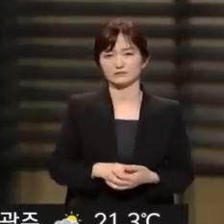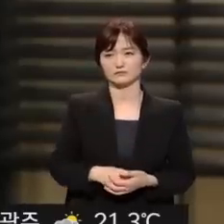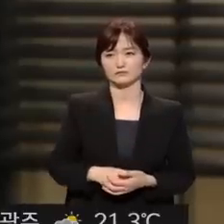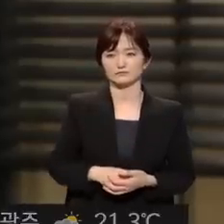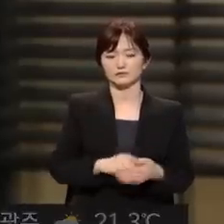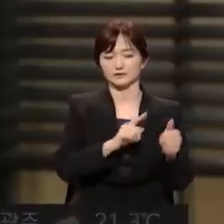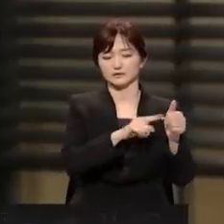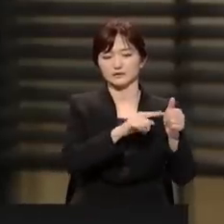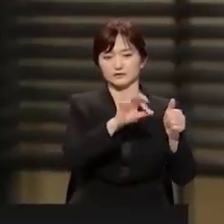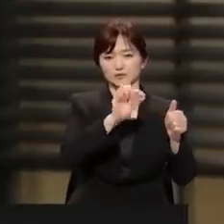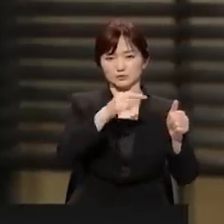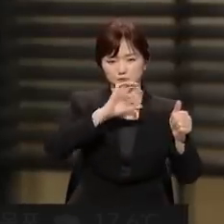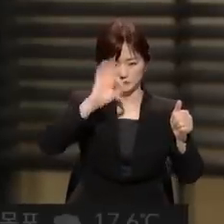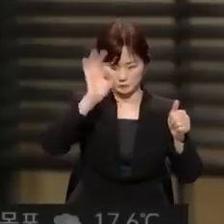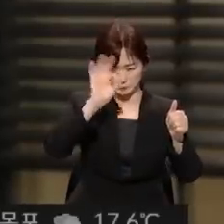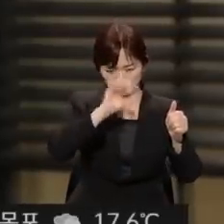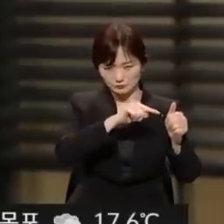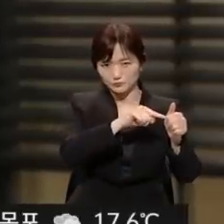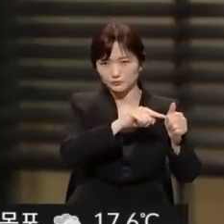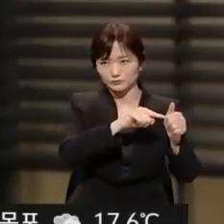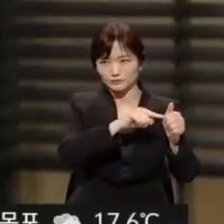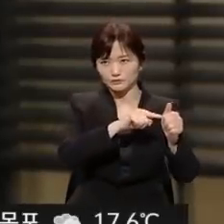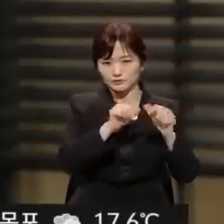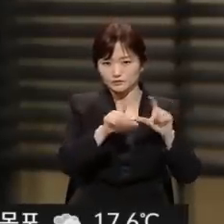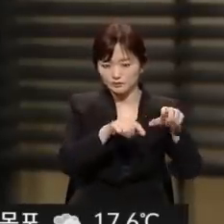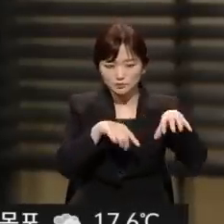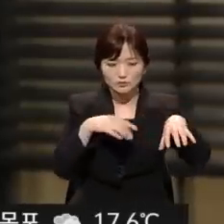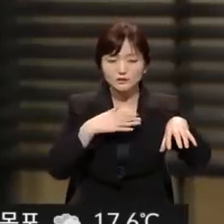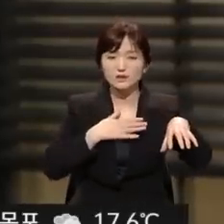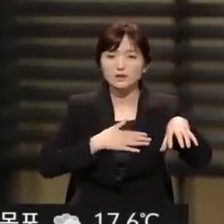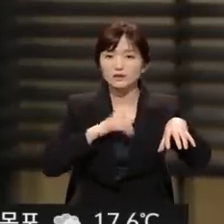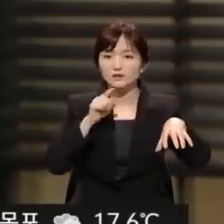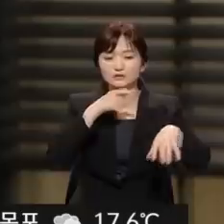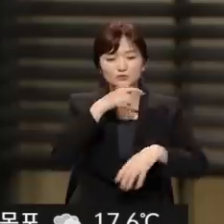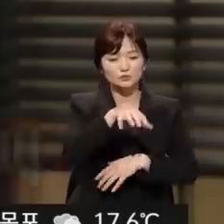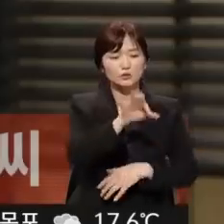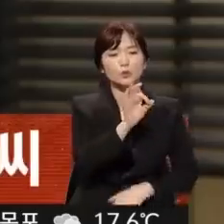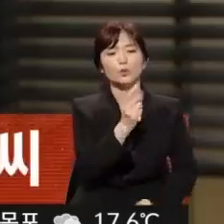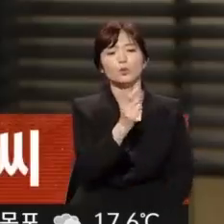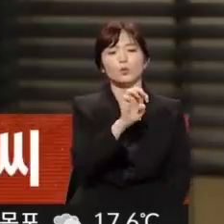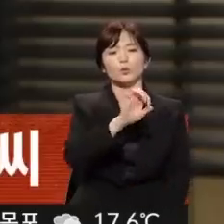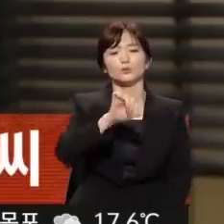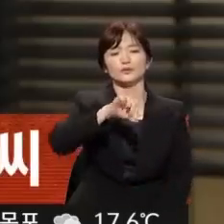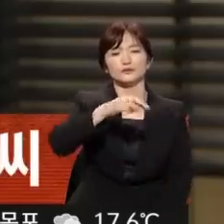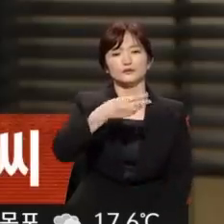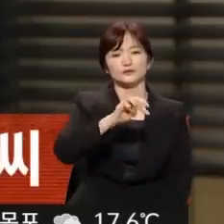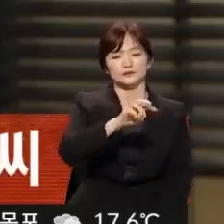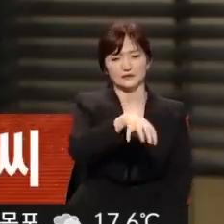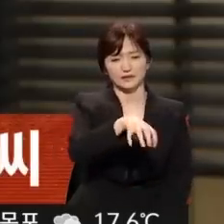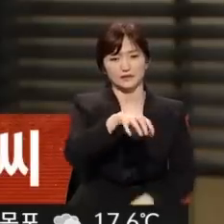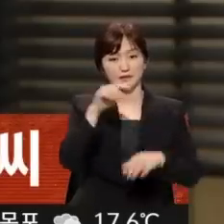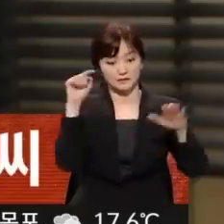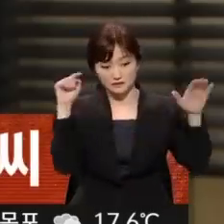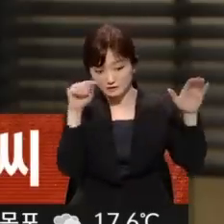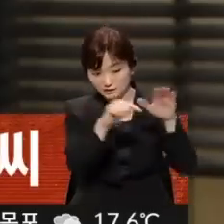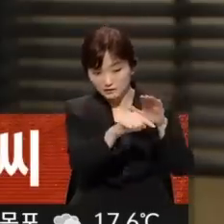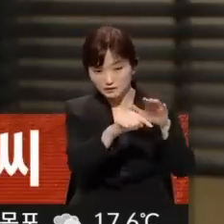박 씨의 남성을 추정을 했고요. 이 남성의 주거지를 알아봤더니 수원에 있는 한 오피스텔이었던 겁니다. 근데 찾아가 봤더니